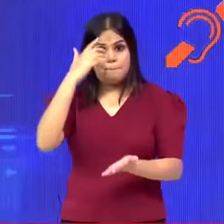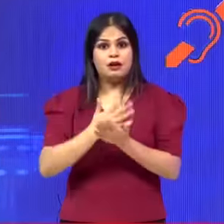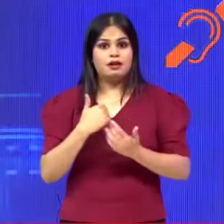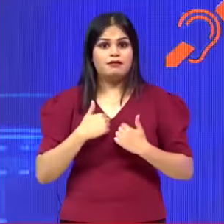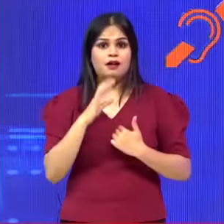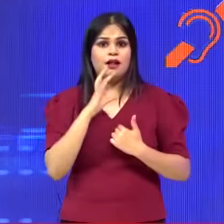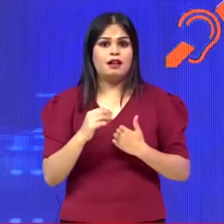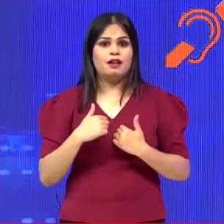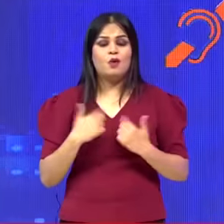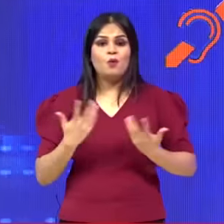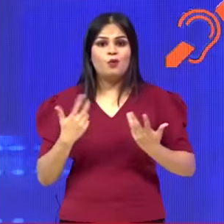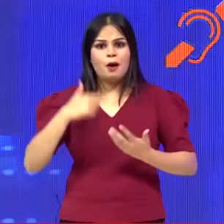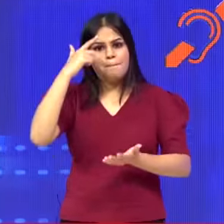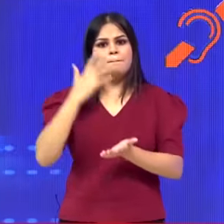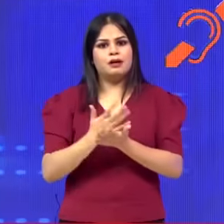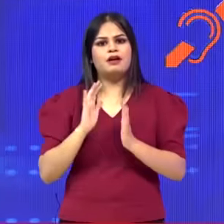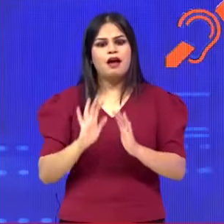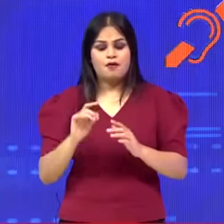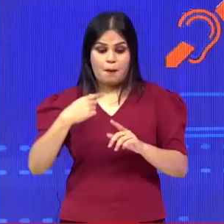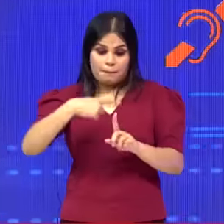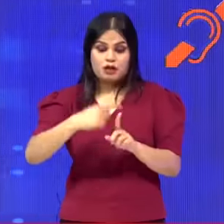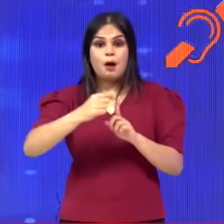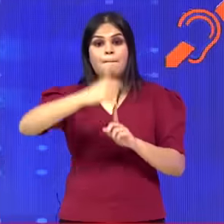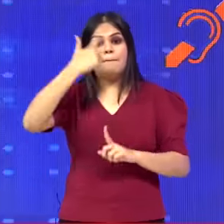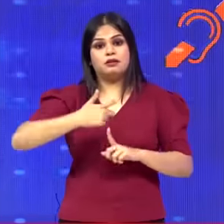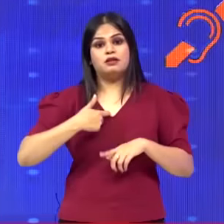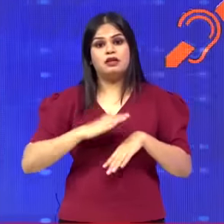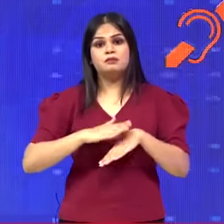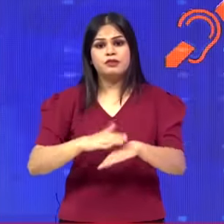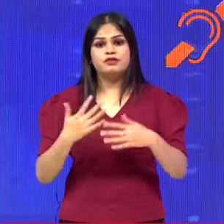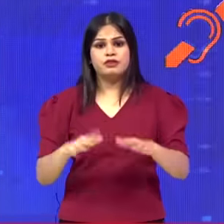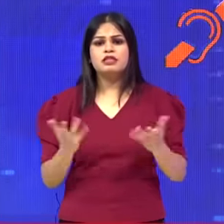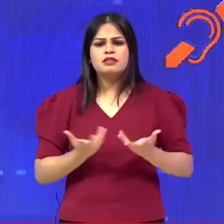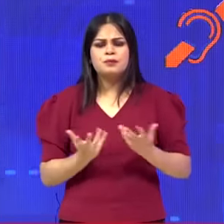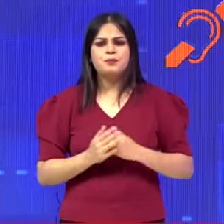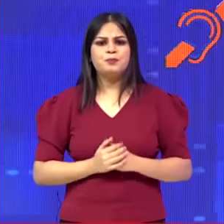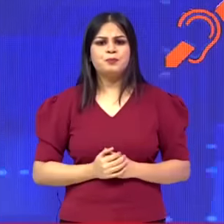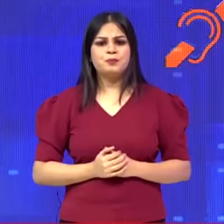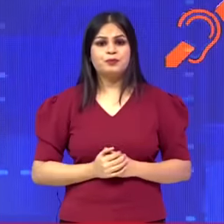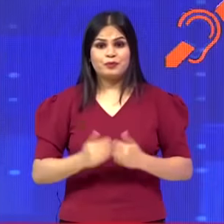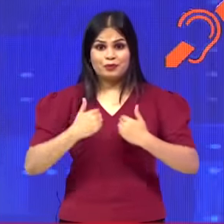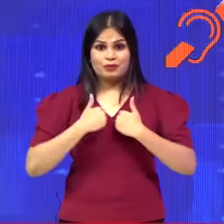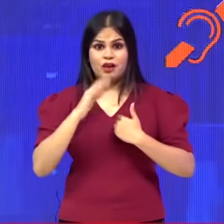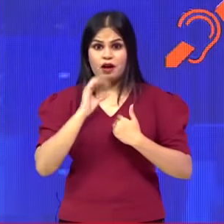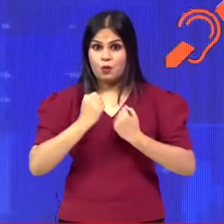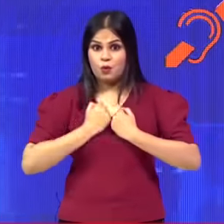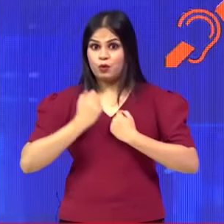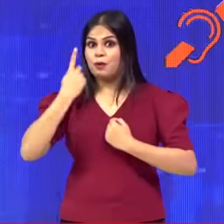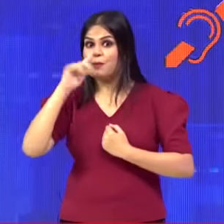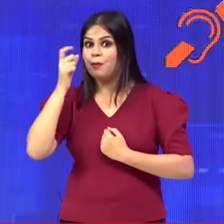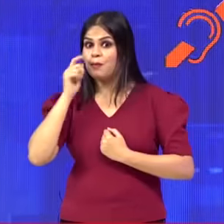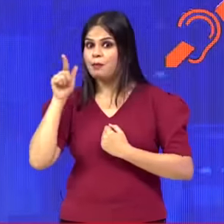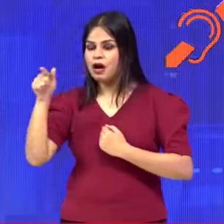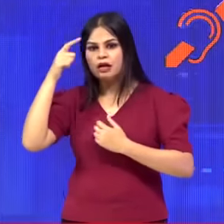वो मैं बिलीव करता हूँ कि, और ये पर्सनल एक्सपीरियंस से आया है, क्योंकि मैंने अपने माता पिता को